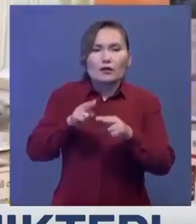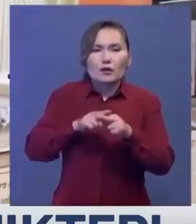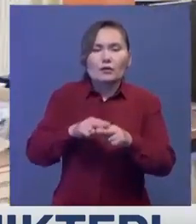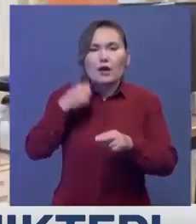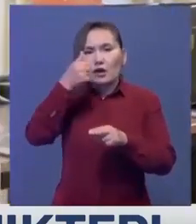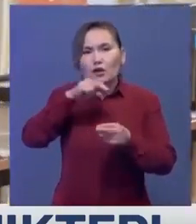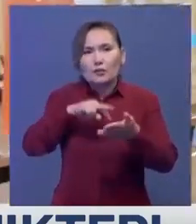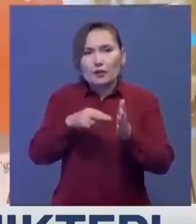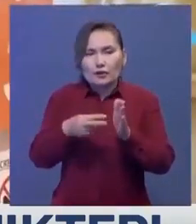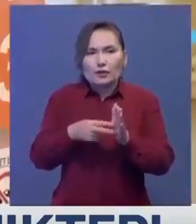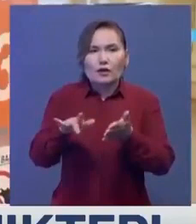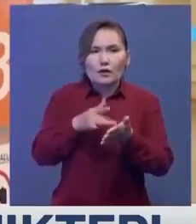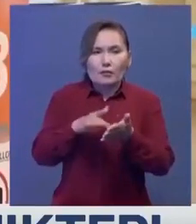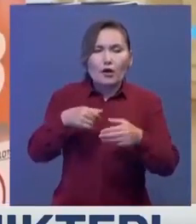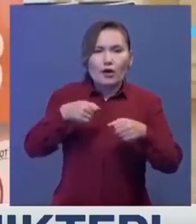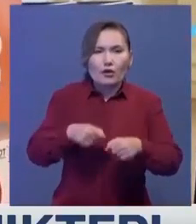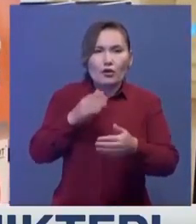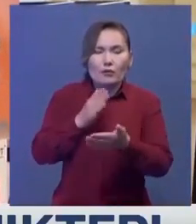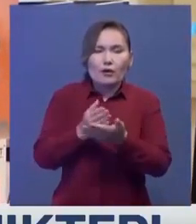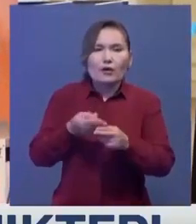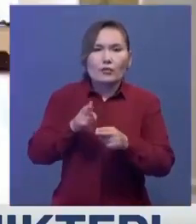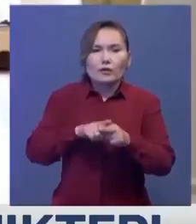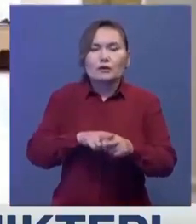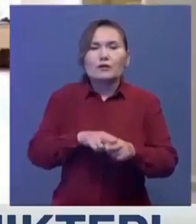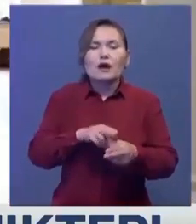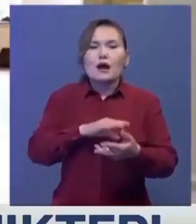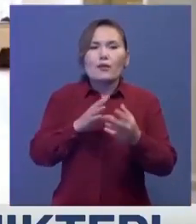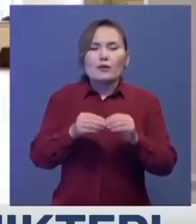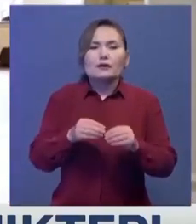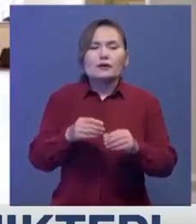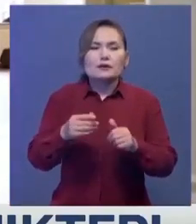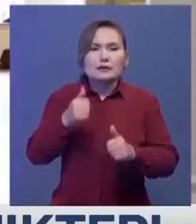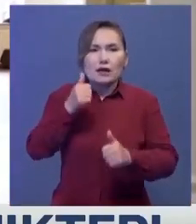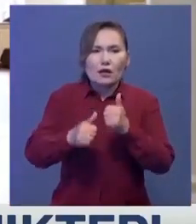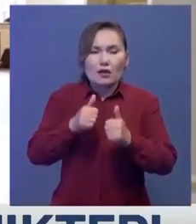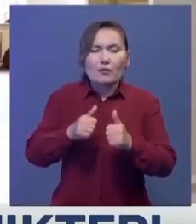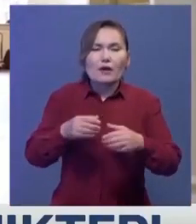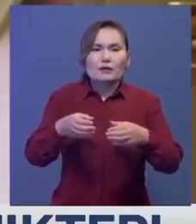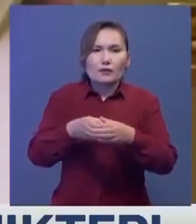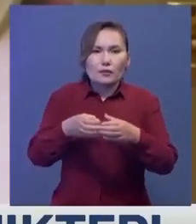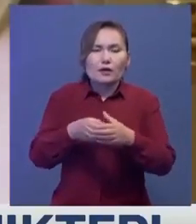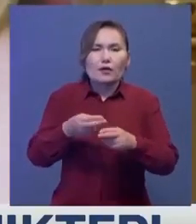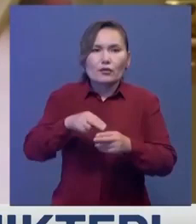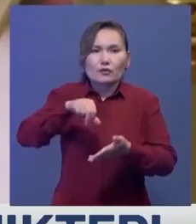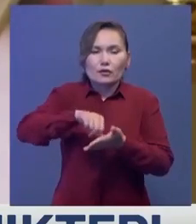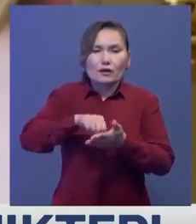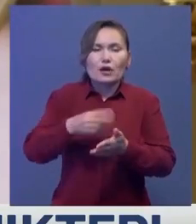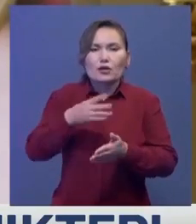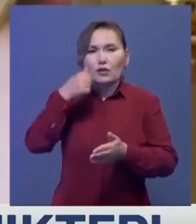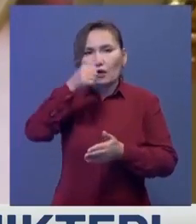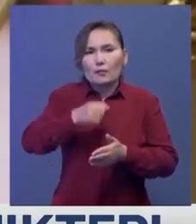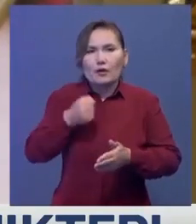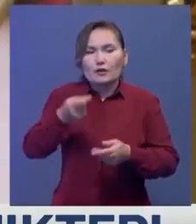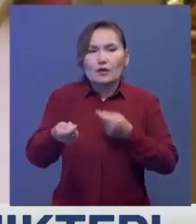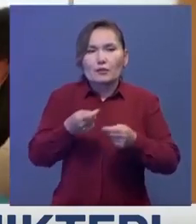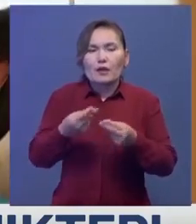жоспарды өздігінше құру құқығы берілген. Үміткерлер сайлауға партия атынан қатысып, немесе өзін-өзі ұсына алады. 4 жылға сайланған